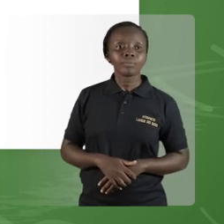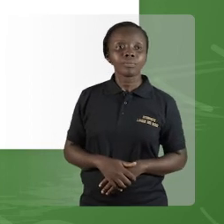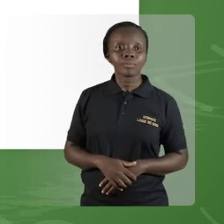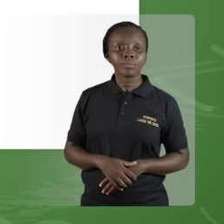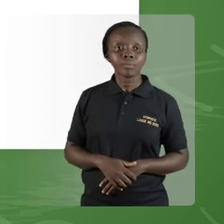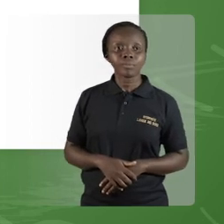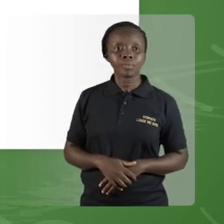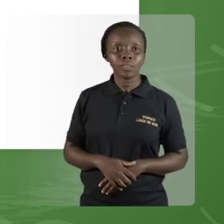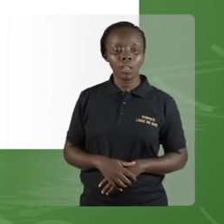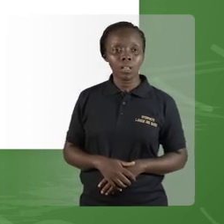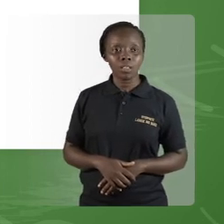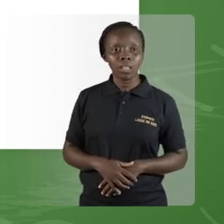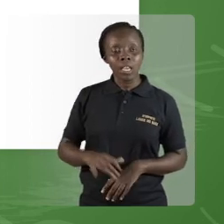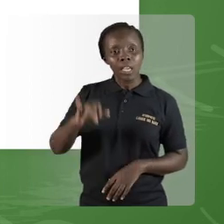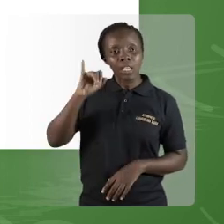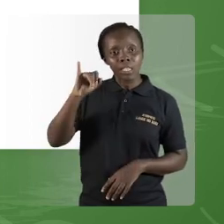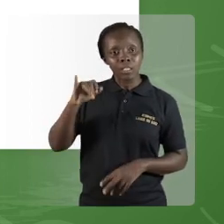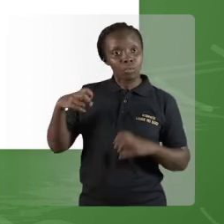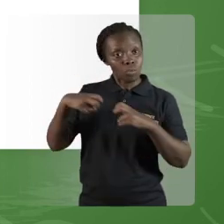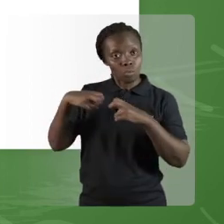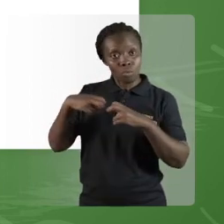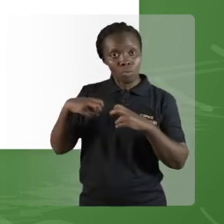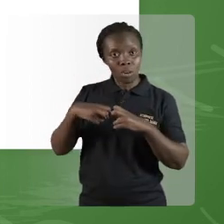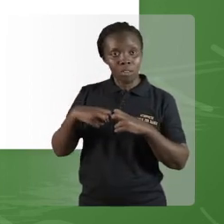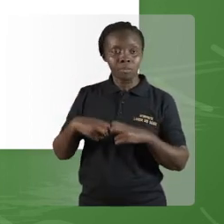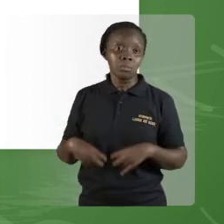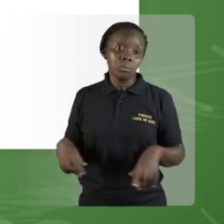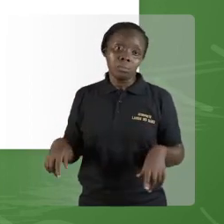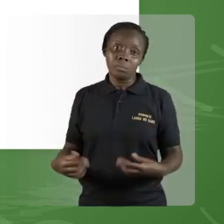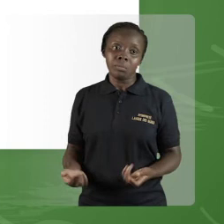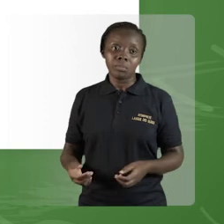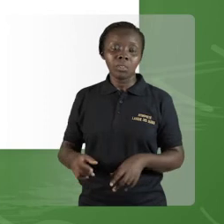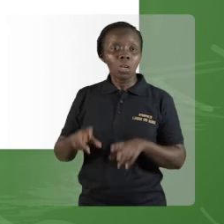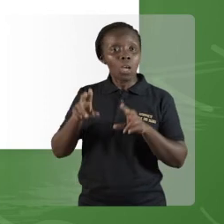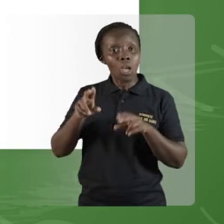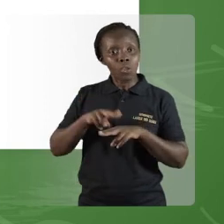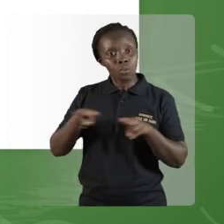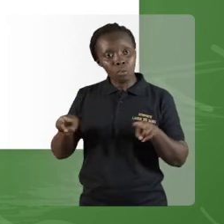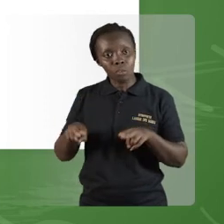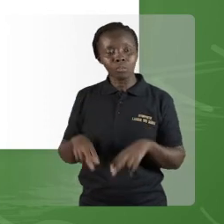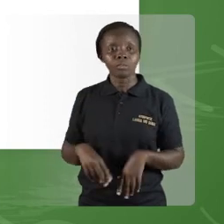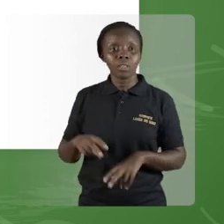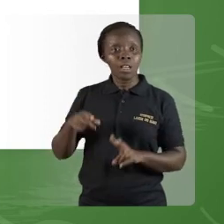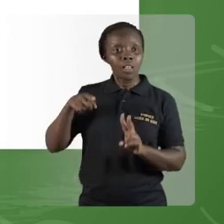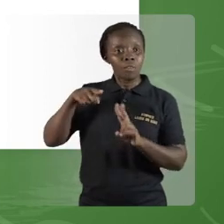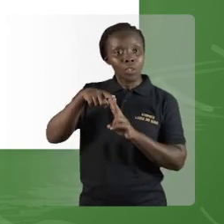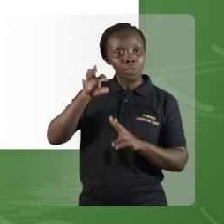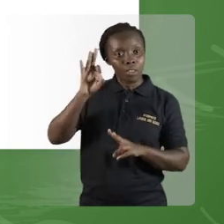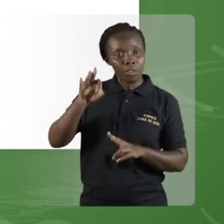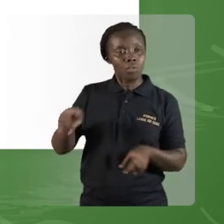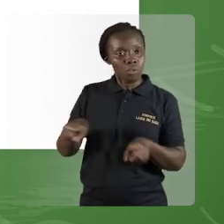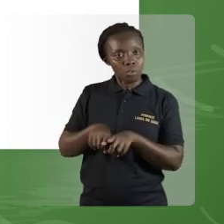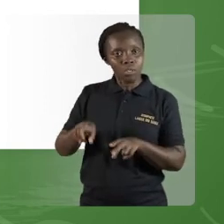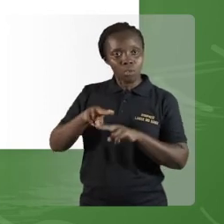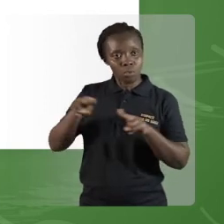L'intensité du courant étant nulle, la force de Laplace est aussi nulle. Donc, la